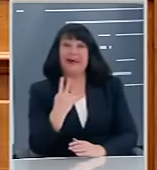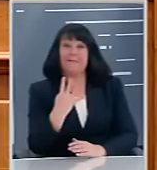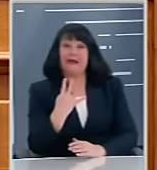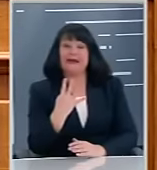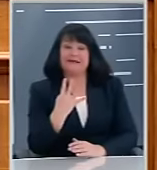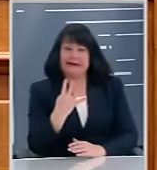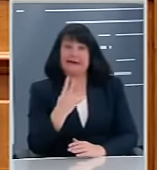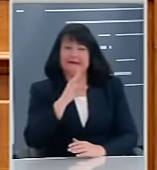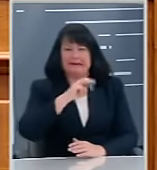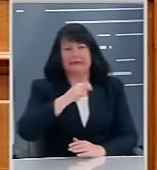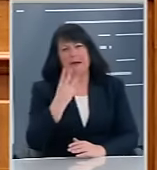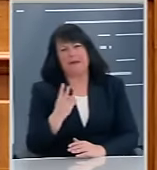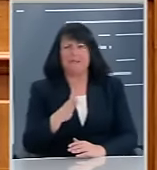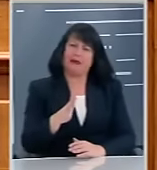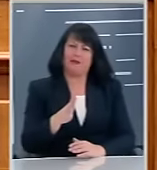35,51